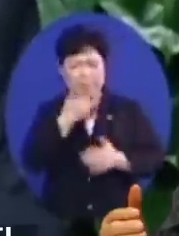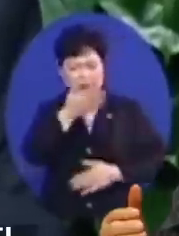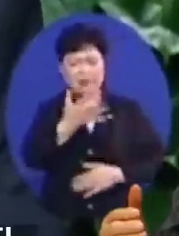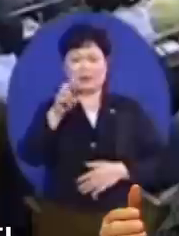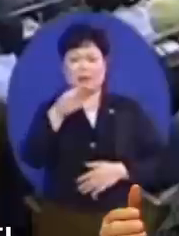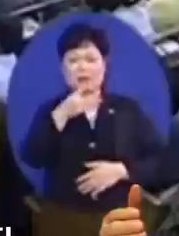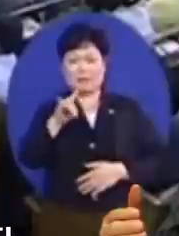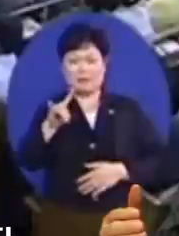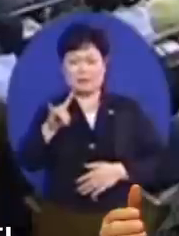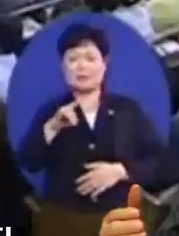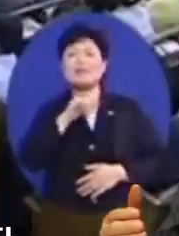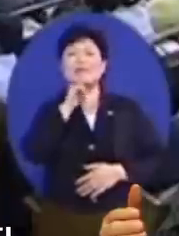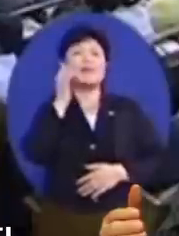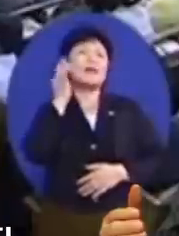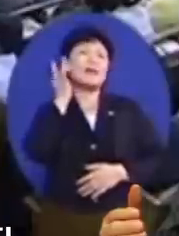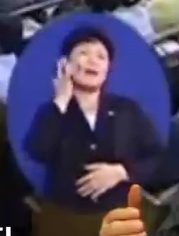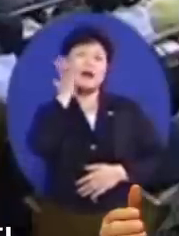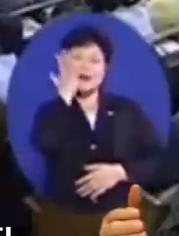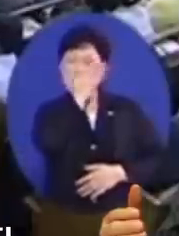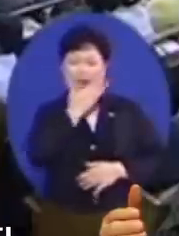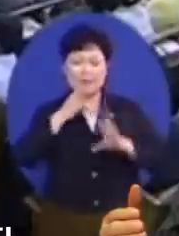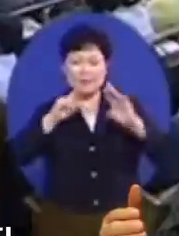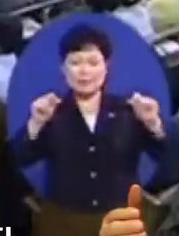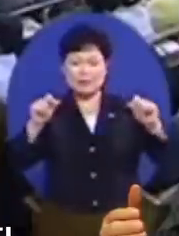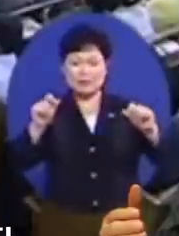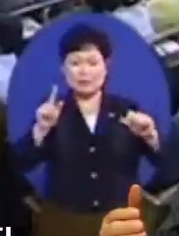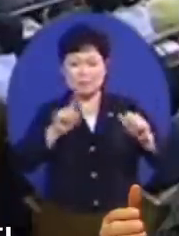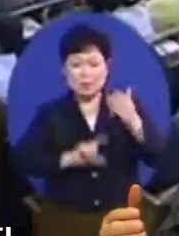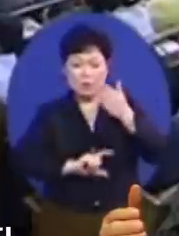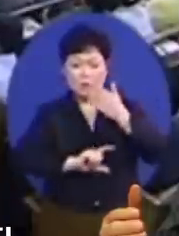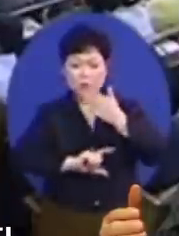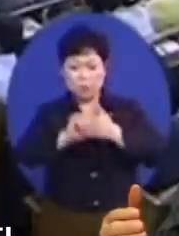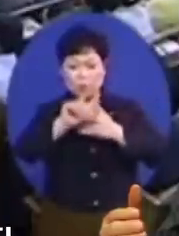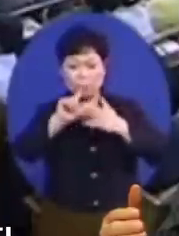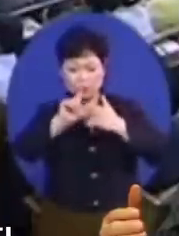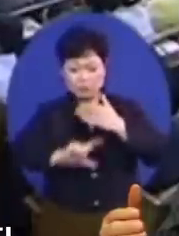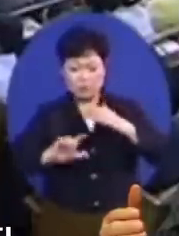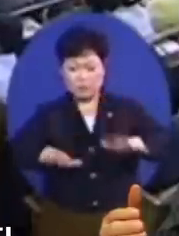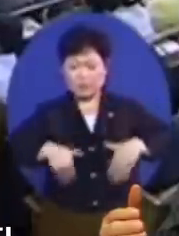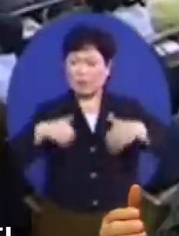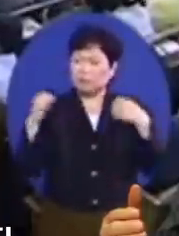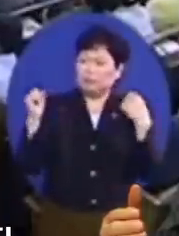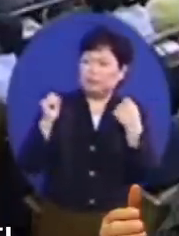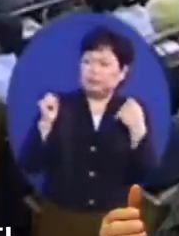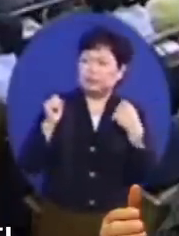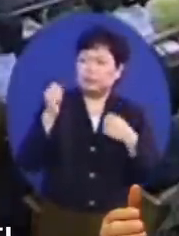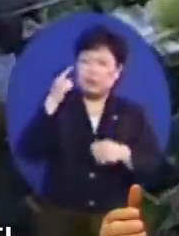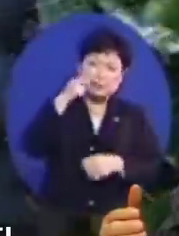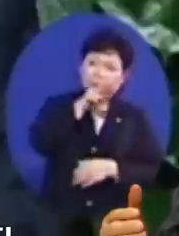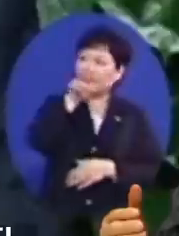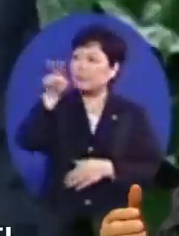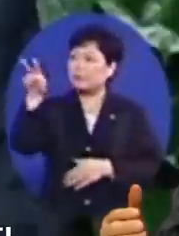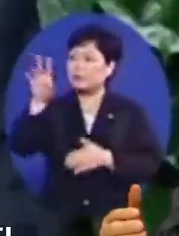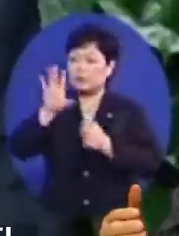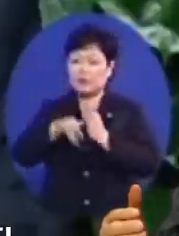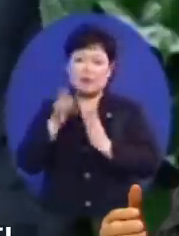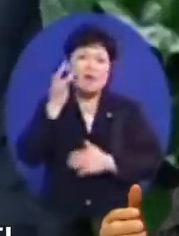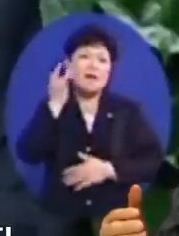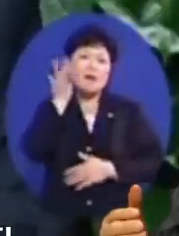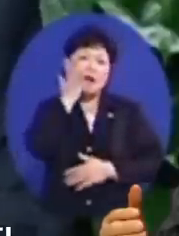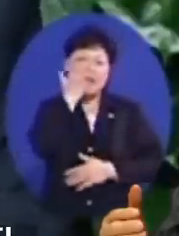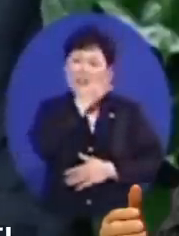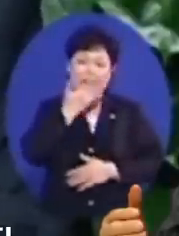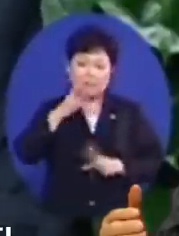아브라함은 가나안 땅을 동서남북으로 바라보았으니까 가나안 땅을 얻게 된 것입니다. 롯은 소돔과